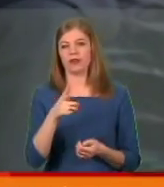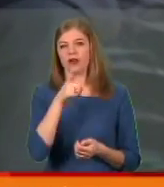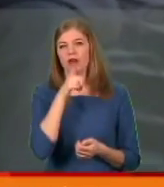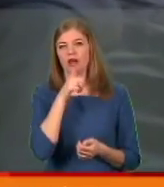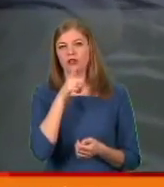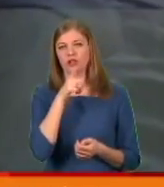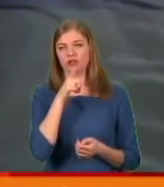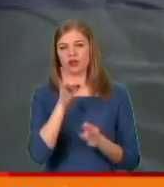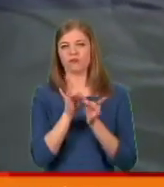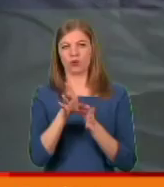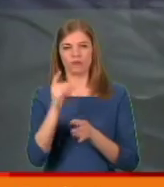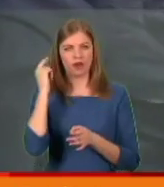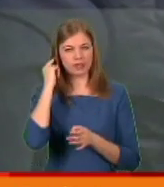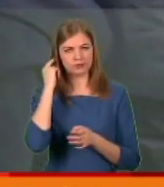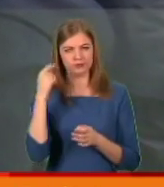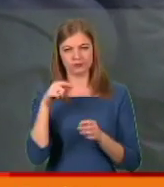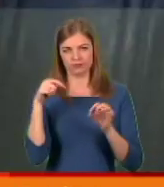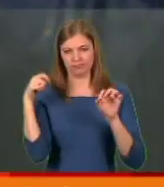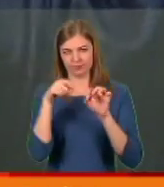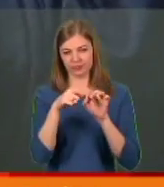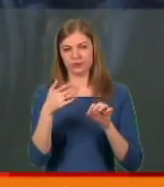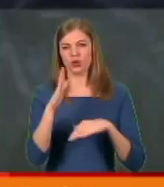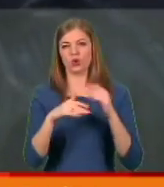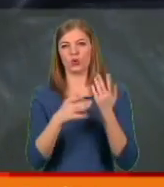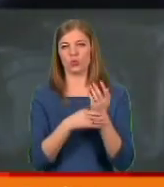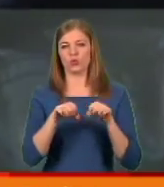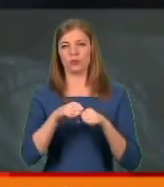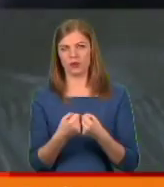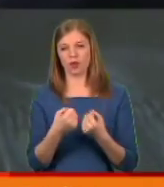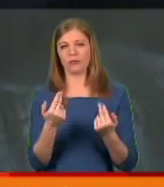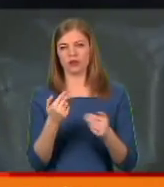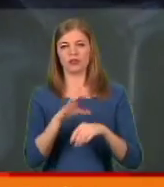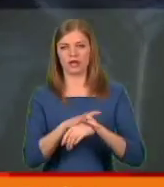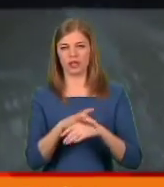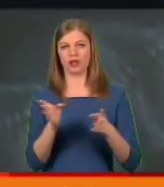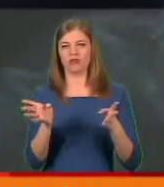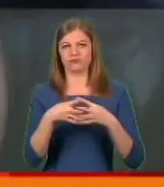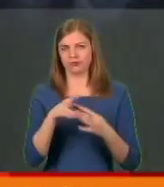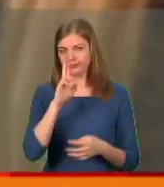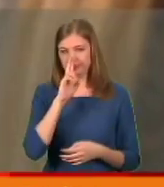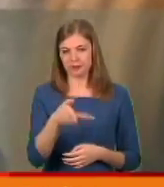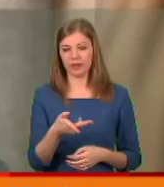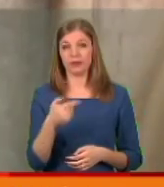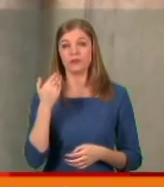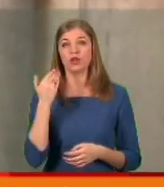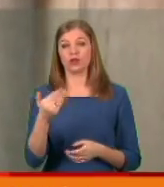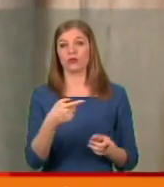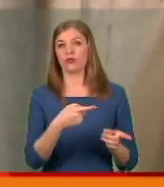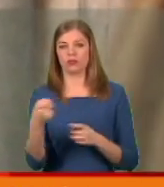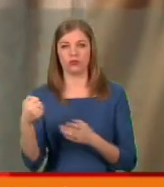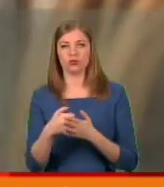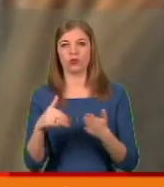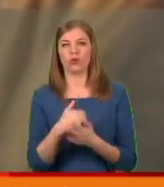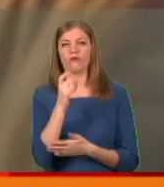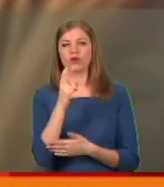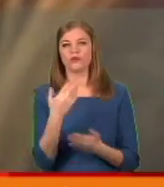карандашами порвали перепонки мені барабанні. Руку переламали, да, кість зрослася неправильно. Його виманили до